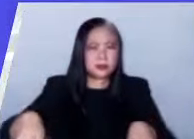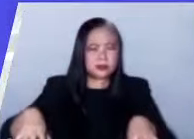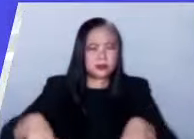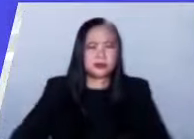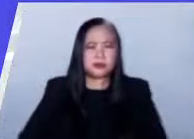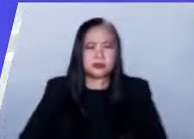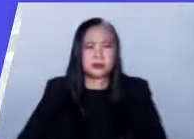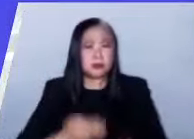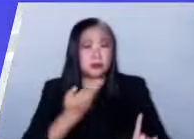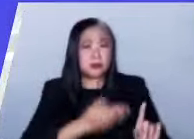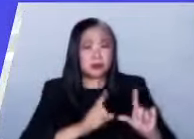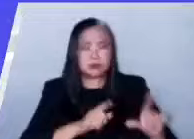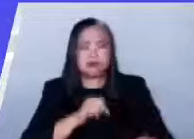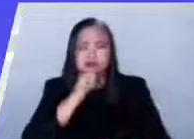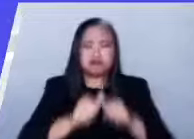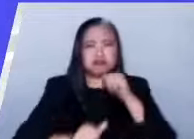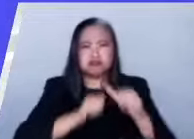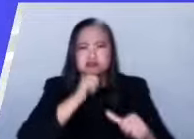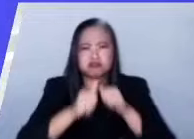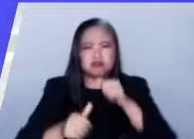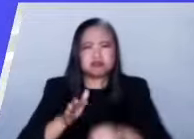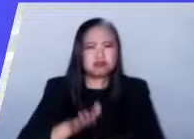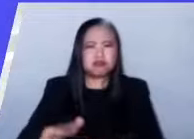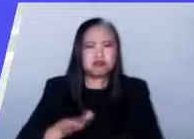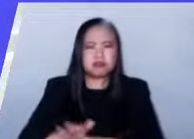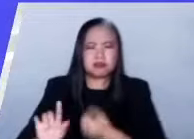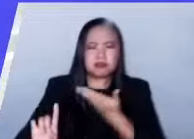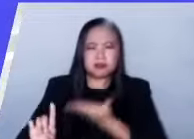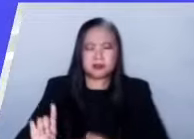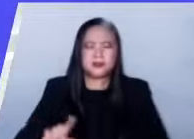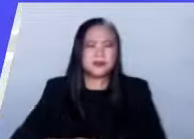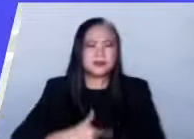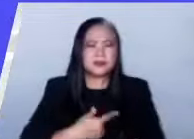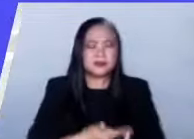ang paratang. Mayon ang balita si James Agustin.